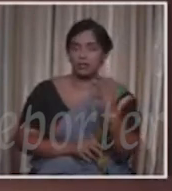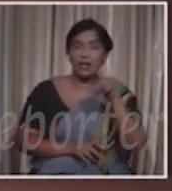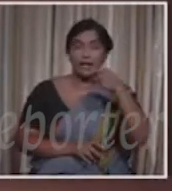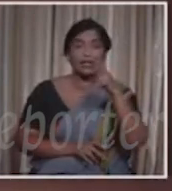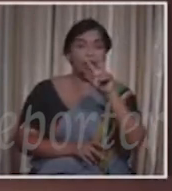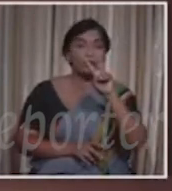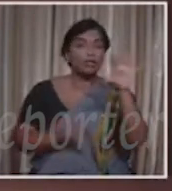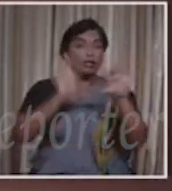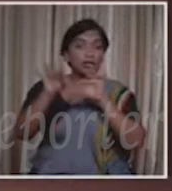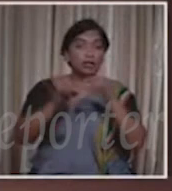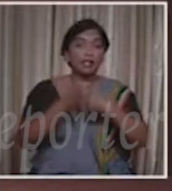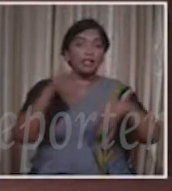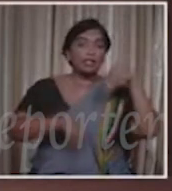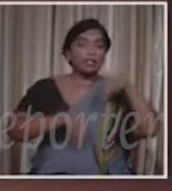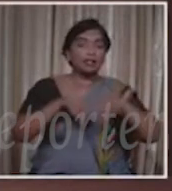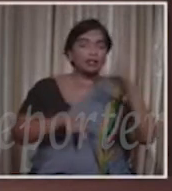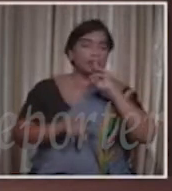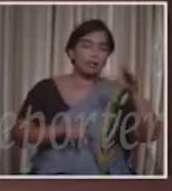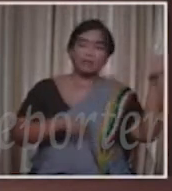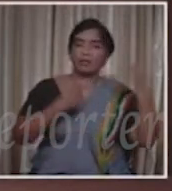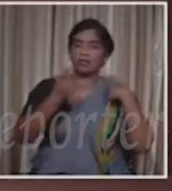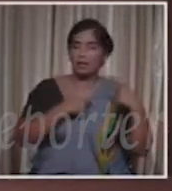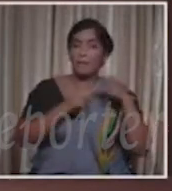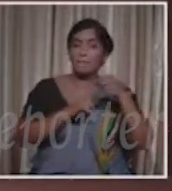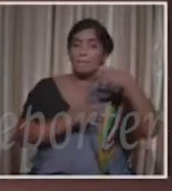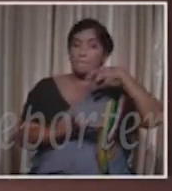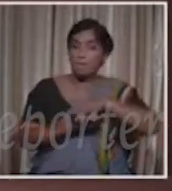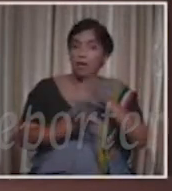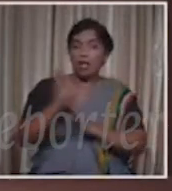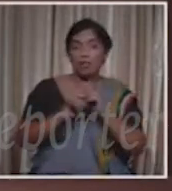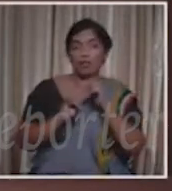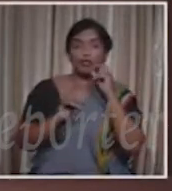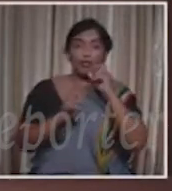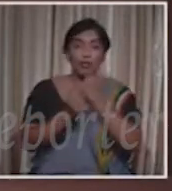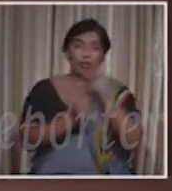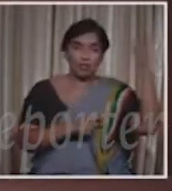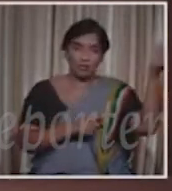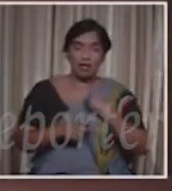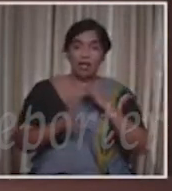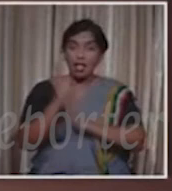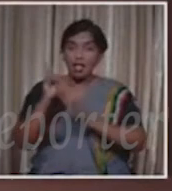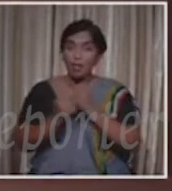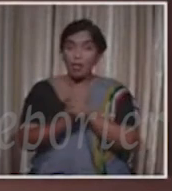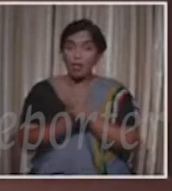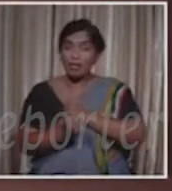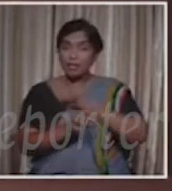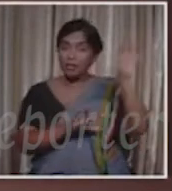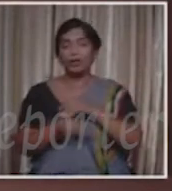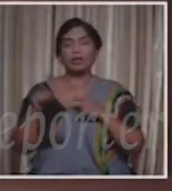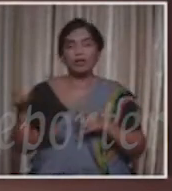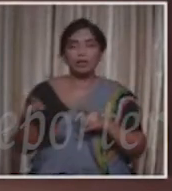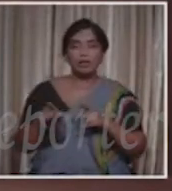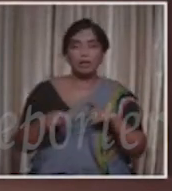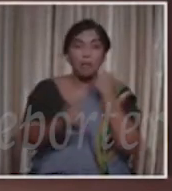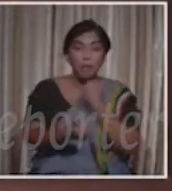palase mantriwara kiyana tamange polisiyata ona nildariya kawuda kiyala tamunawasala polisiya tamange athe palana karapu oyeni hari me polisiya thibe tamunawasala athene